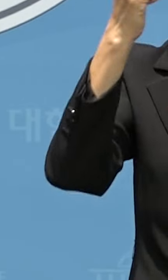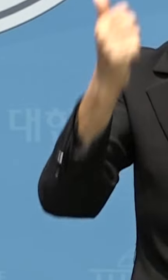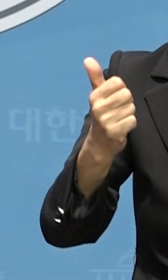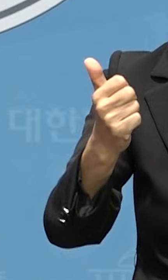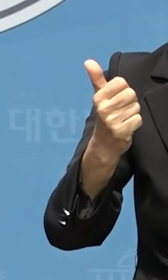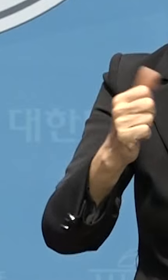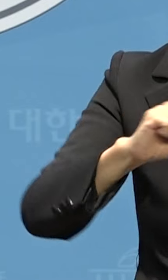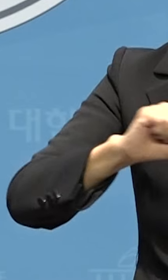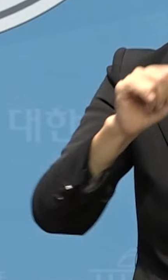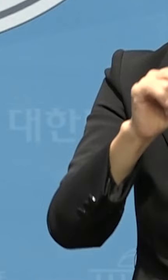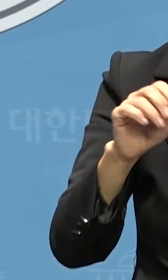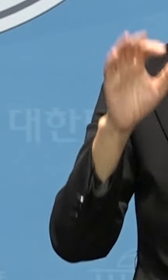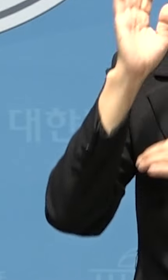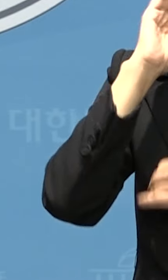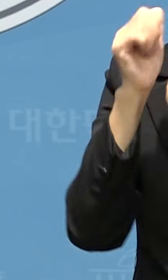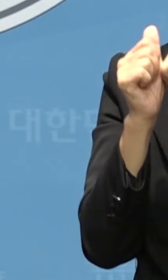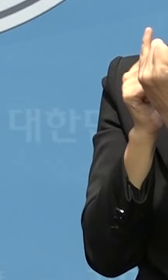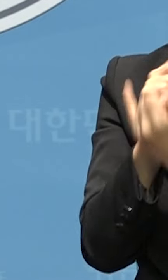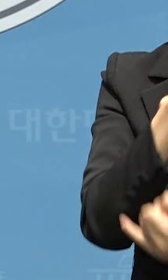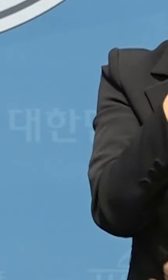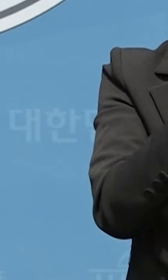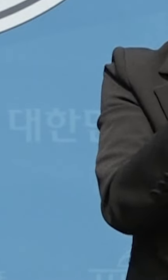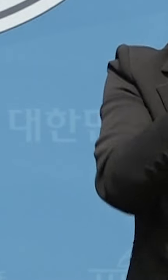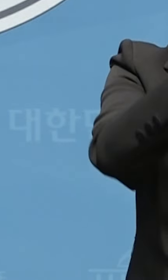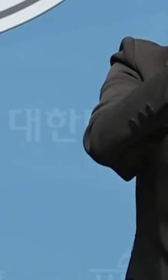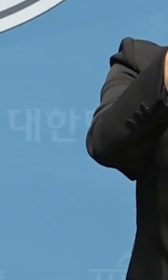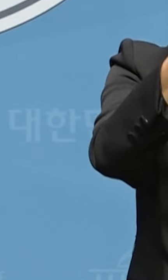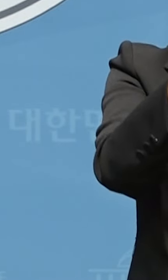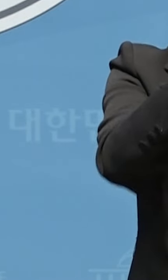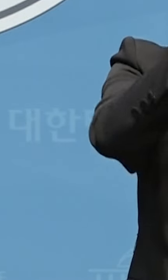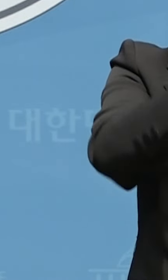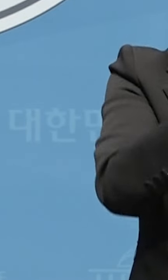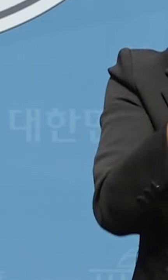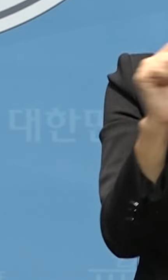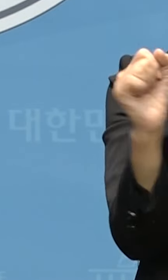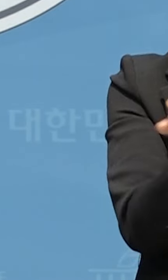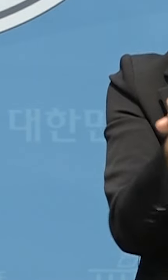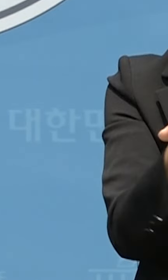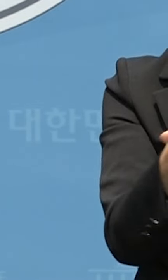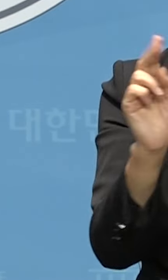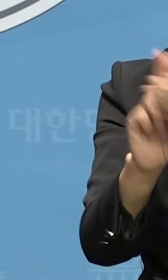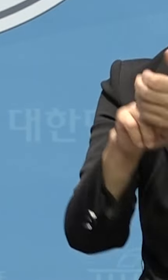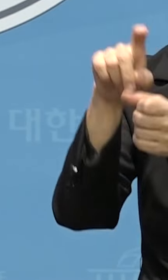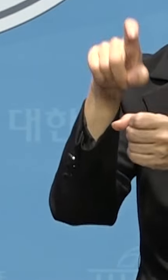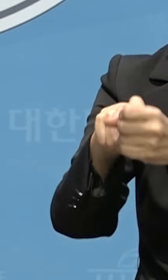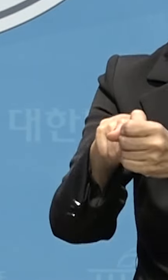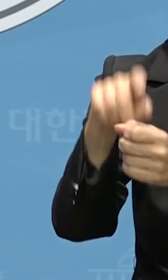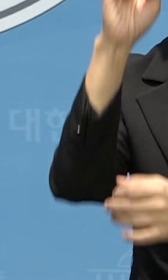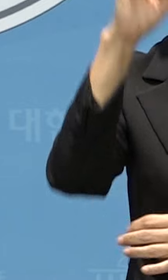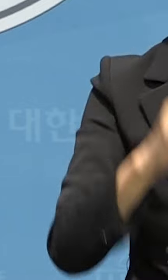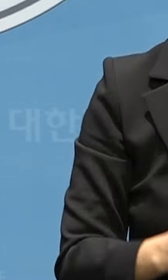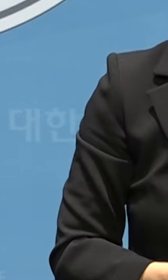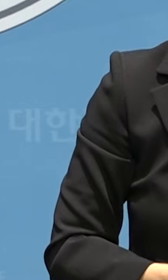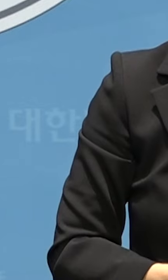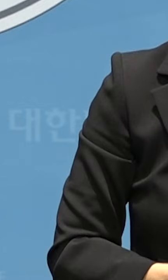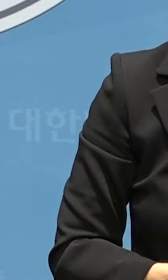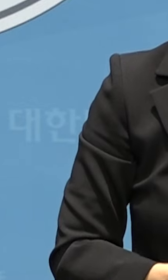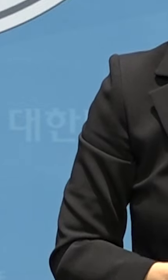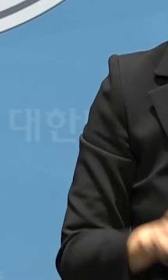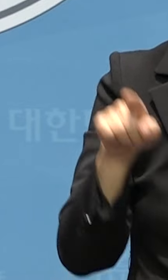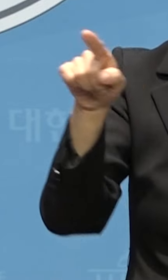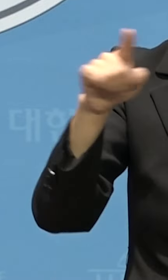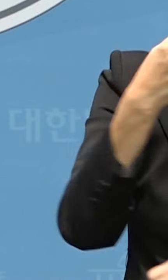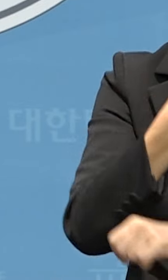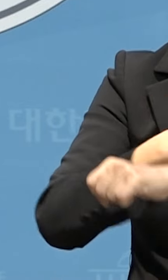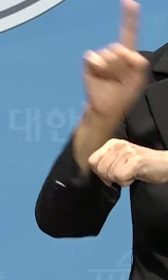김건희 명태균 게이트를 감추기 위한 국면 전환용 표적수사에 불과합니다. 본인들의